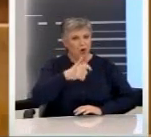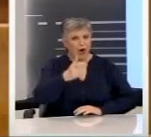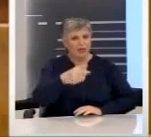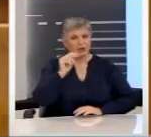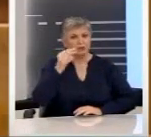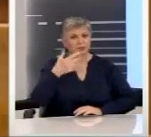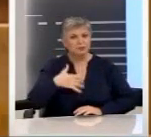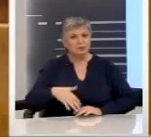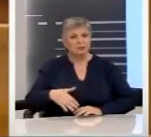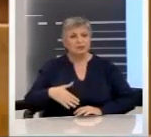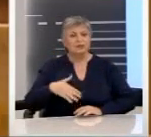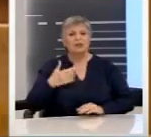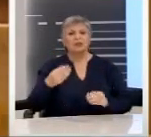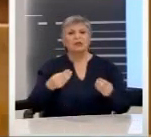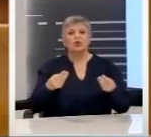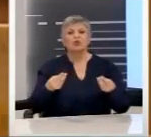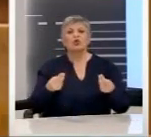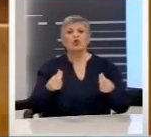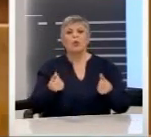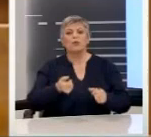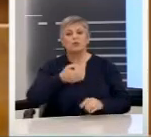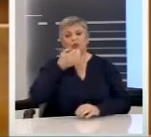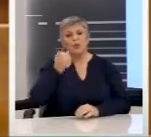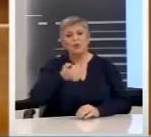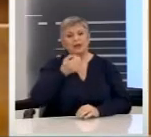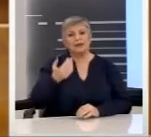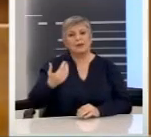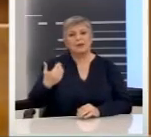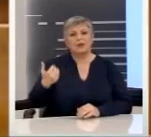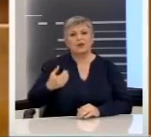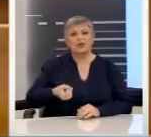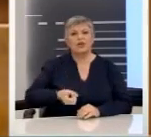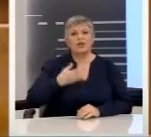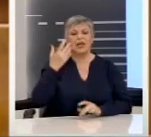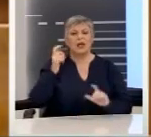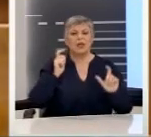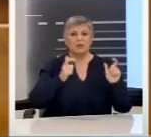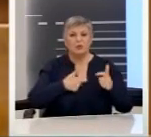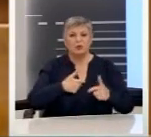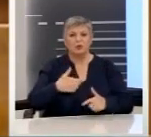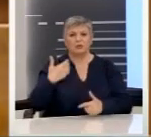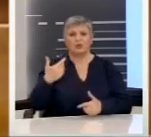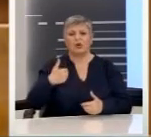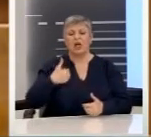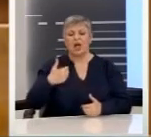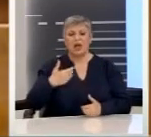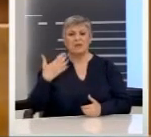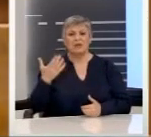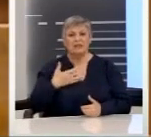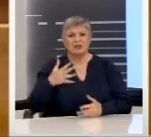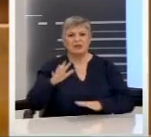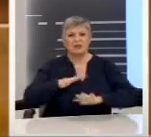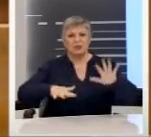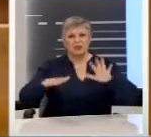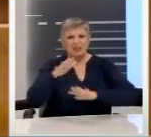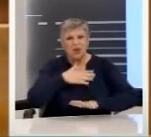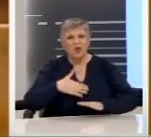Η φρασιολογία πριν από λίγο του κ. Γεωργιάδη ότι εμείς είμαστε ανθρωπάκια, ψεύτες, αγύρτες, απαντιώνες και δεν ξέρω τι άλλο